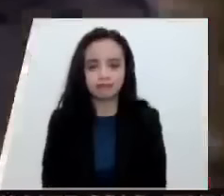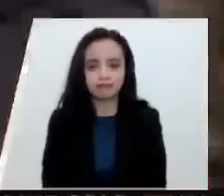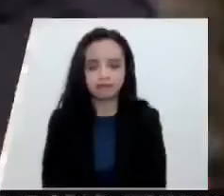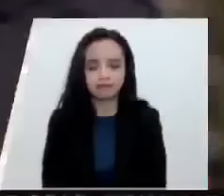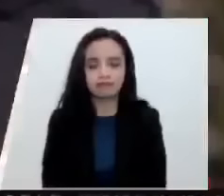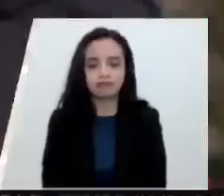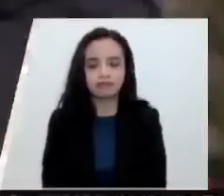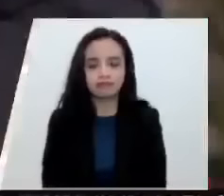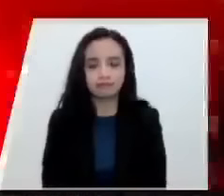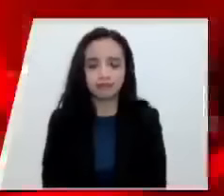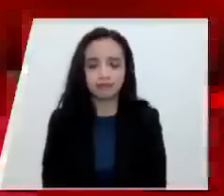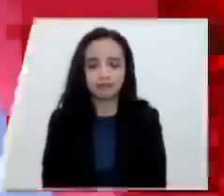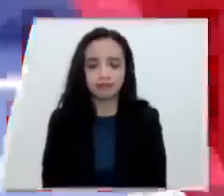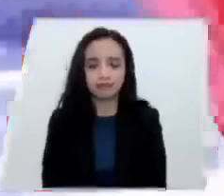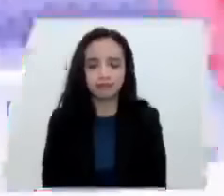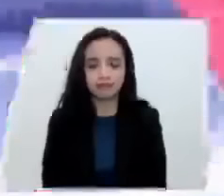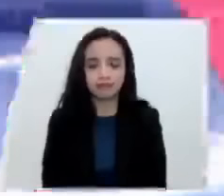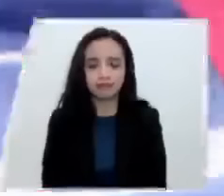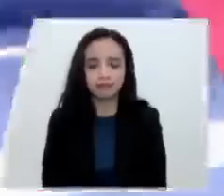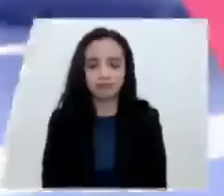24 Oras.